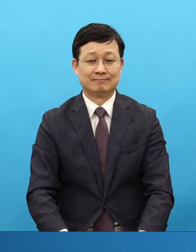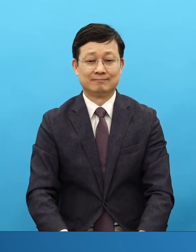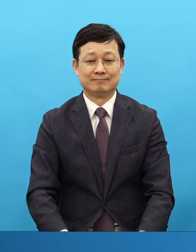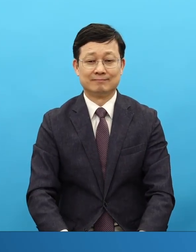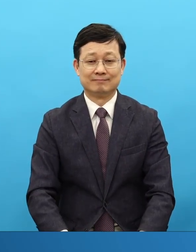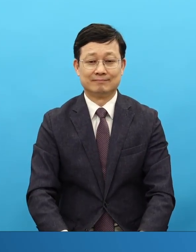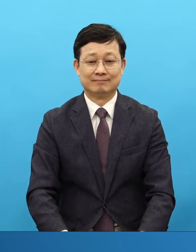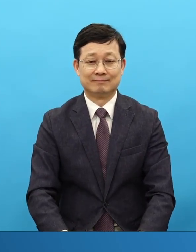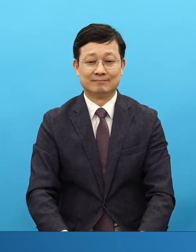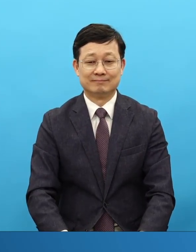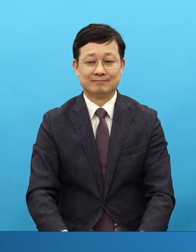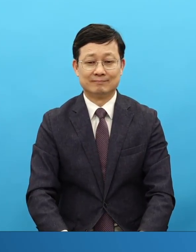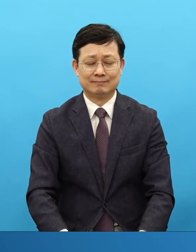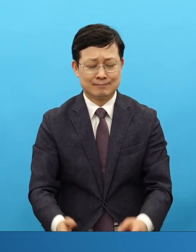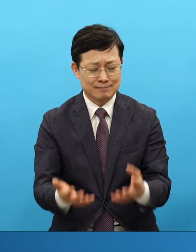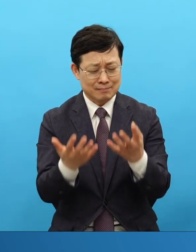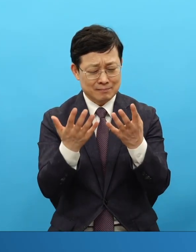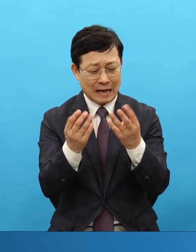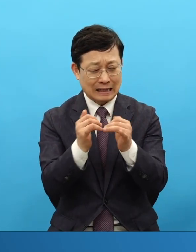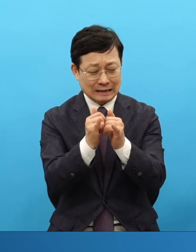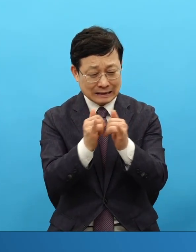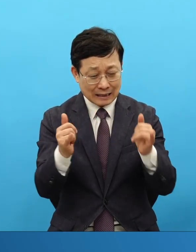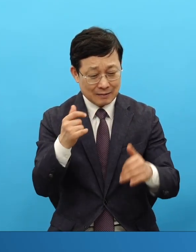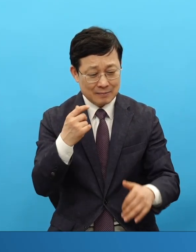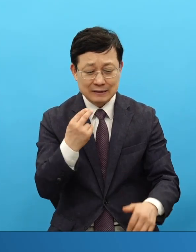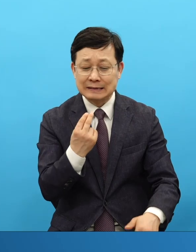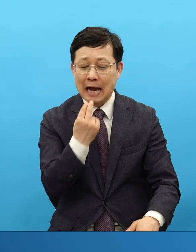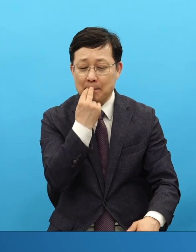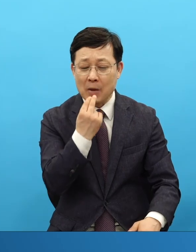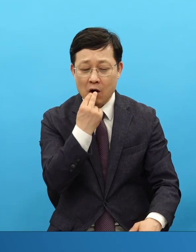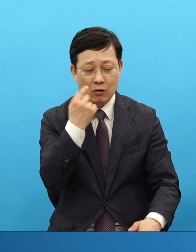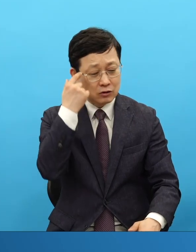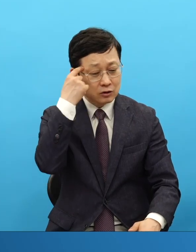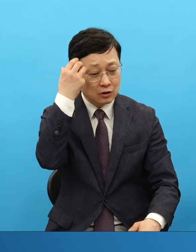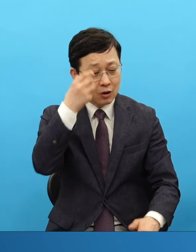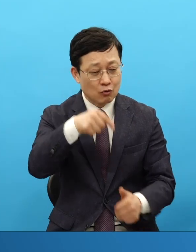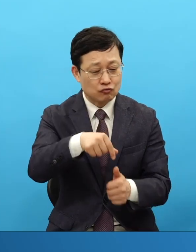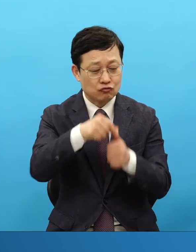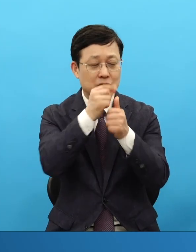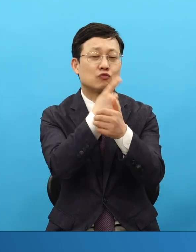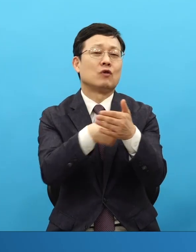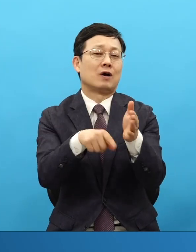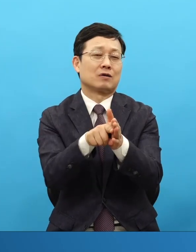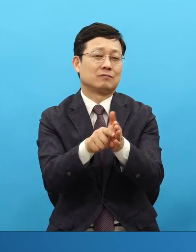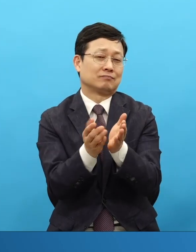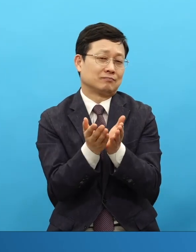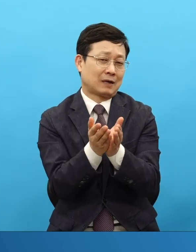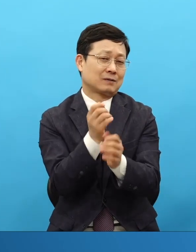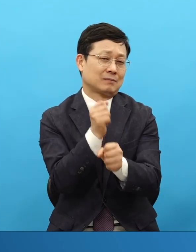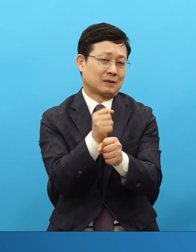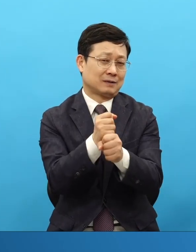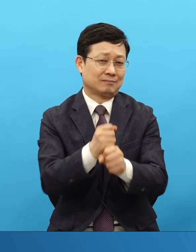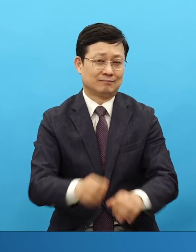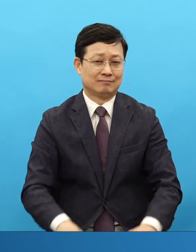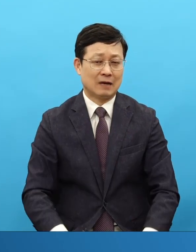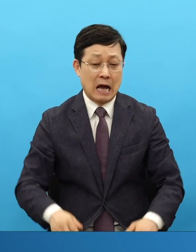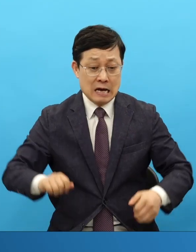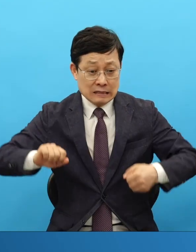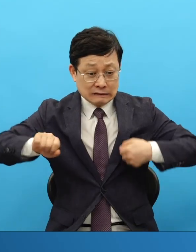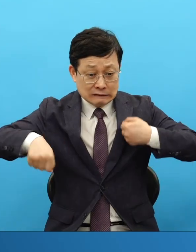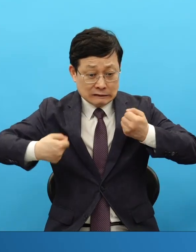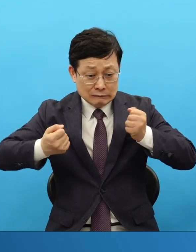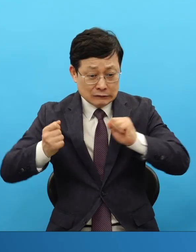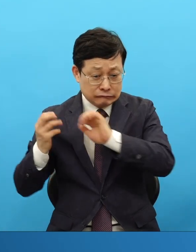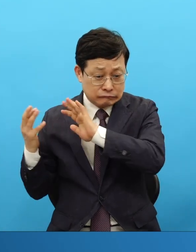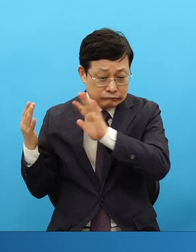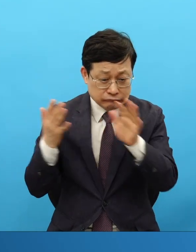사람의 생명을 살리기 위함. And give life to many people. 심지어 만물의 생명으로 살리기 위한 방주잖아. And